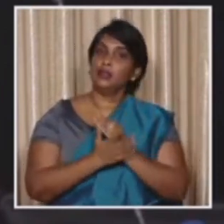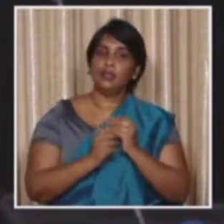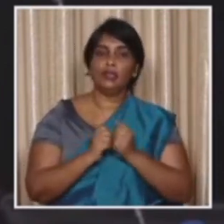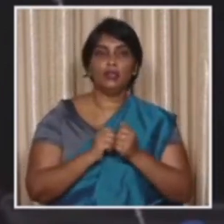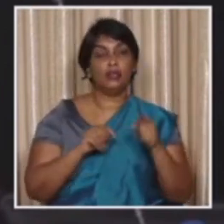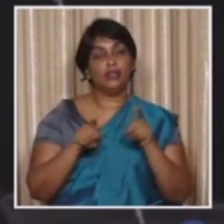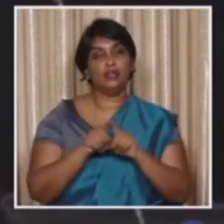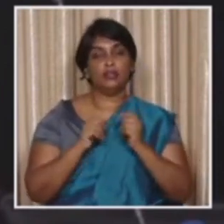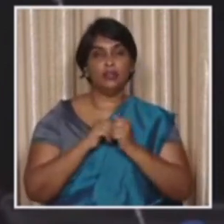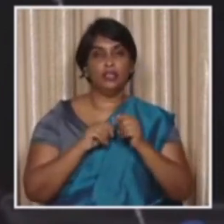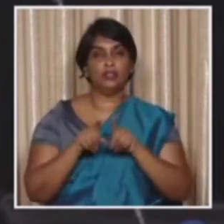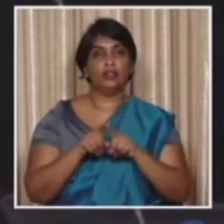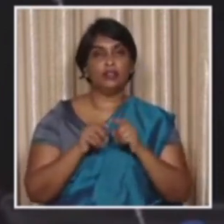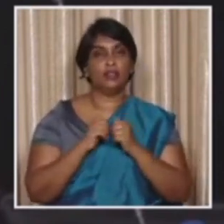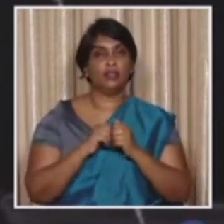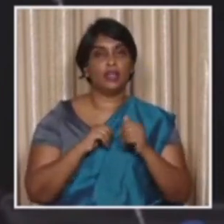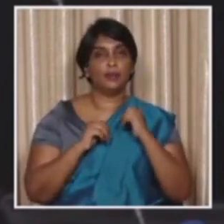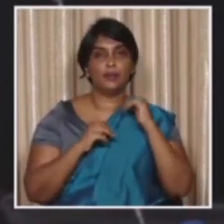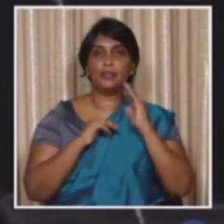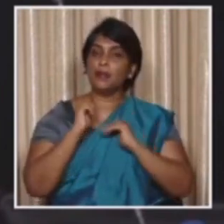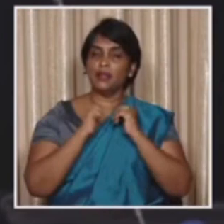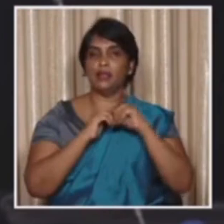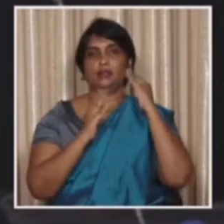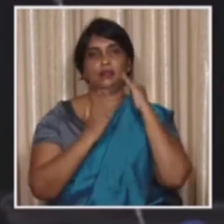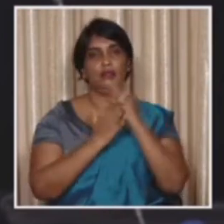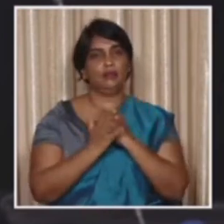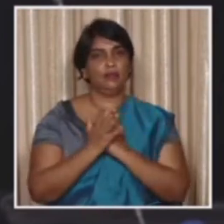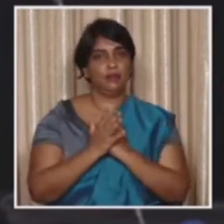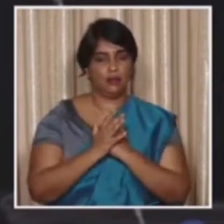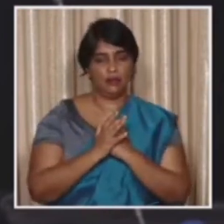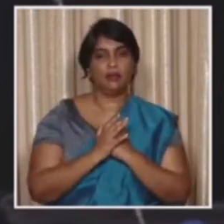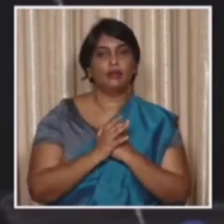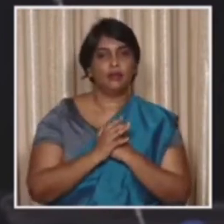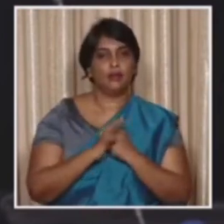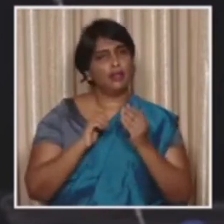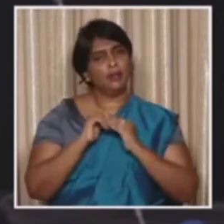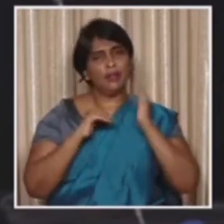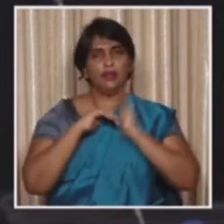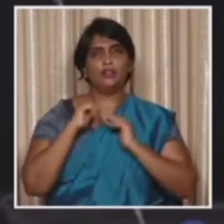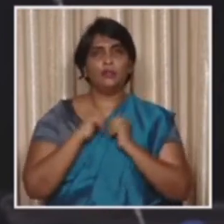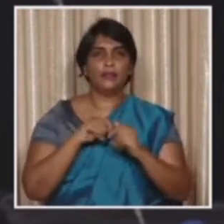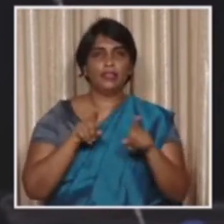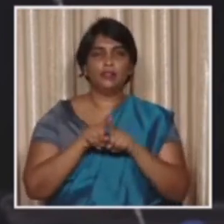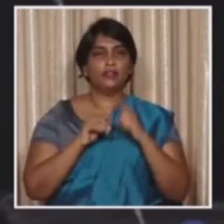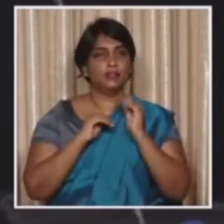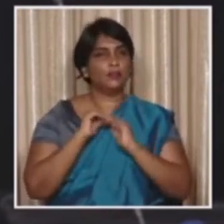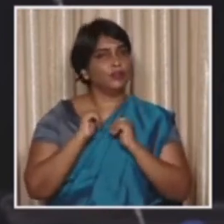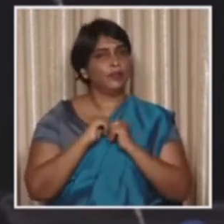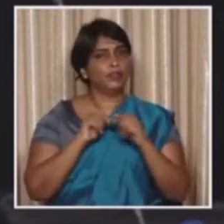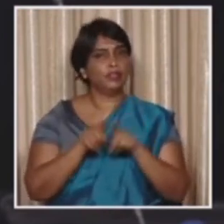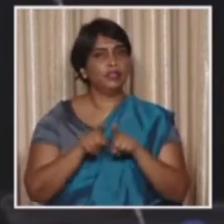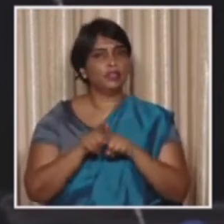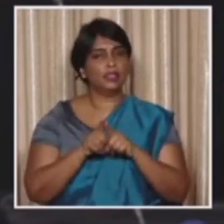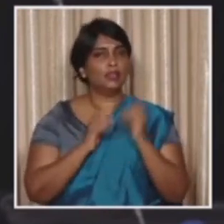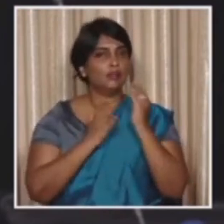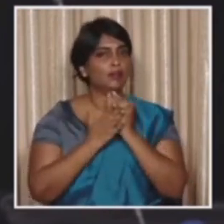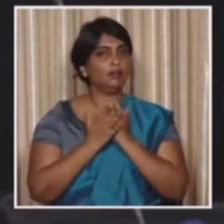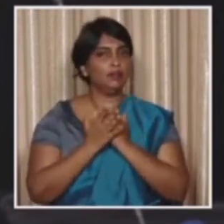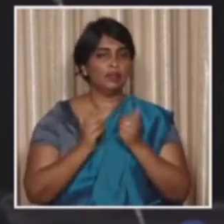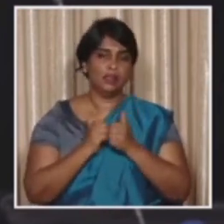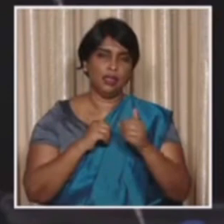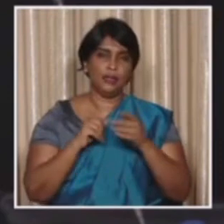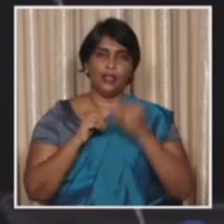ke yang kisi පාලනයකින් තොරව අර සකර්බර්ග්ගේ මේ බලය ලැබුණාම මේ මේක නිකන් ලෝකේ තියෙන ලොකුම බලය වගේ හිතන